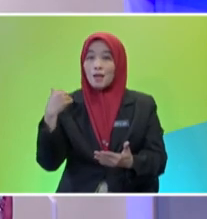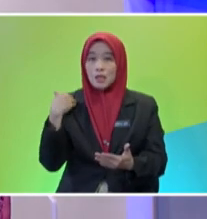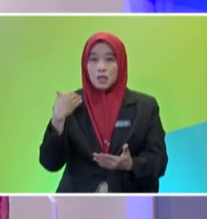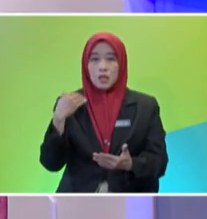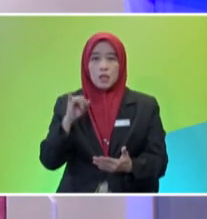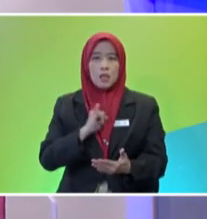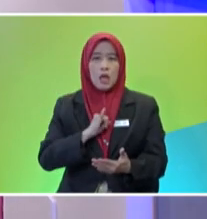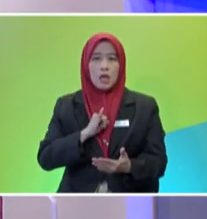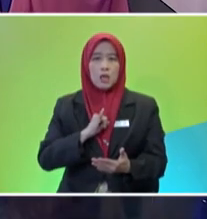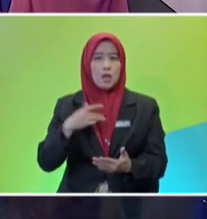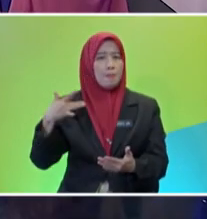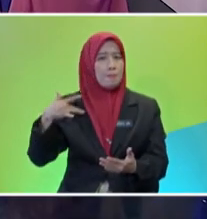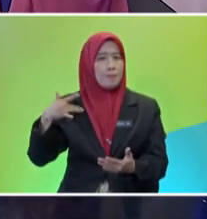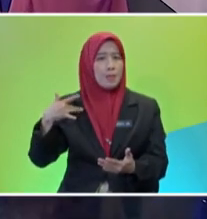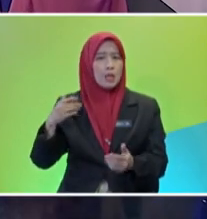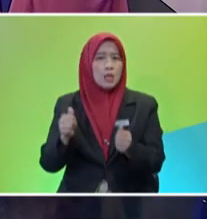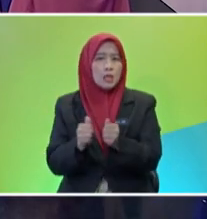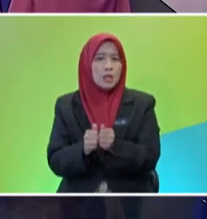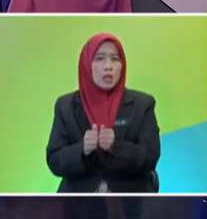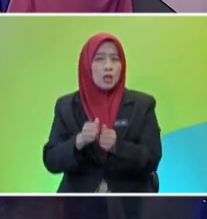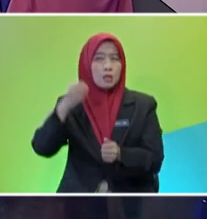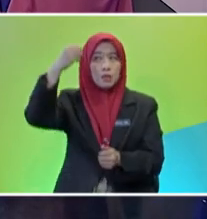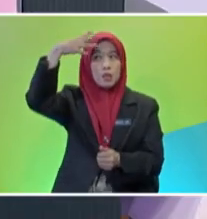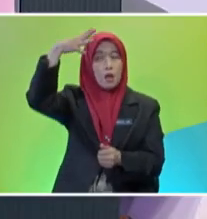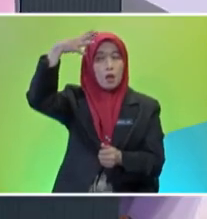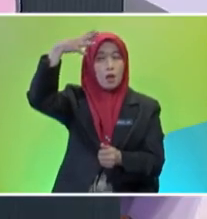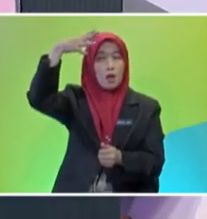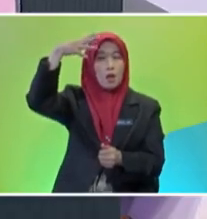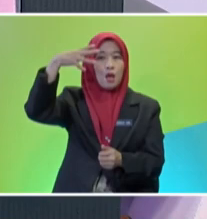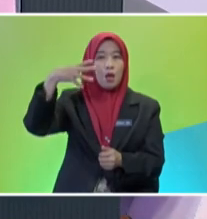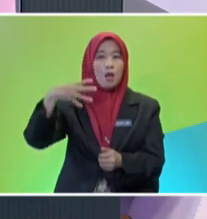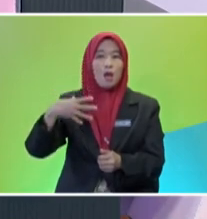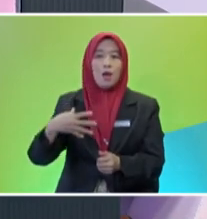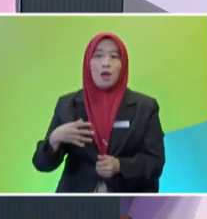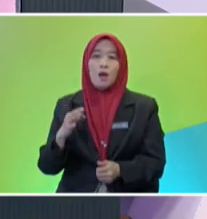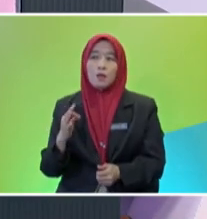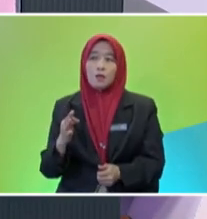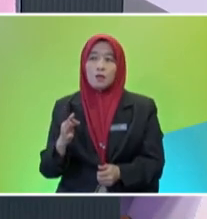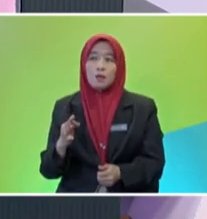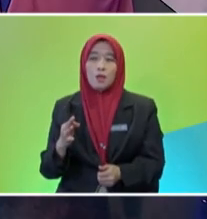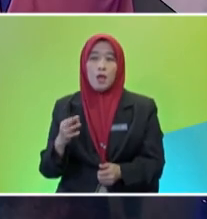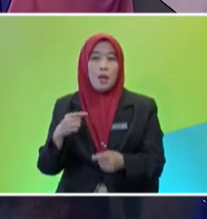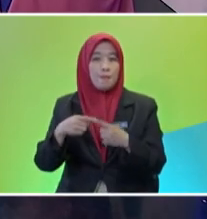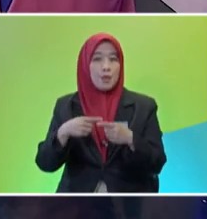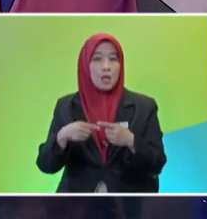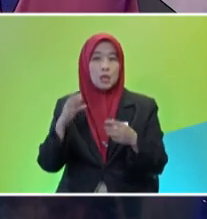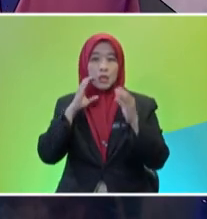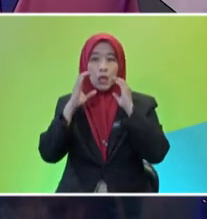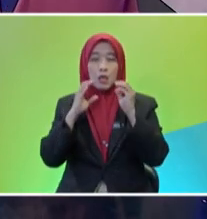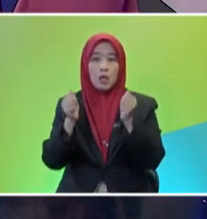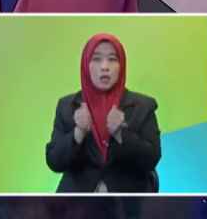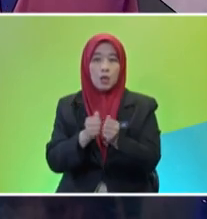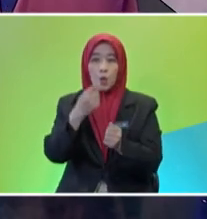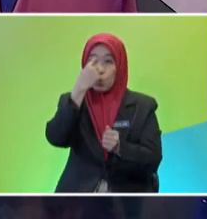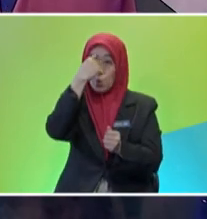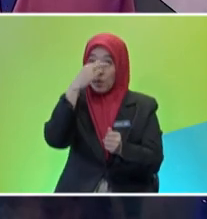cahaya. Apakah dia? Okey. Senang soalan cikgu ni. Bila cakap berkenaan dengan untuk